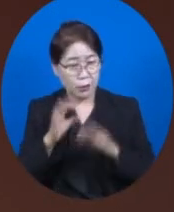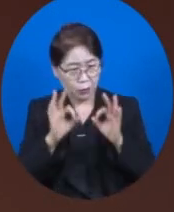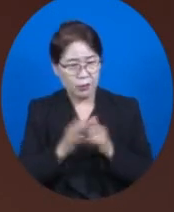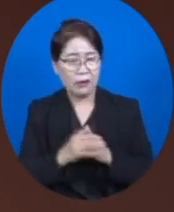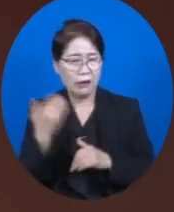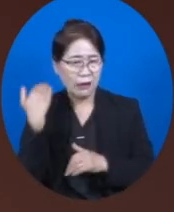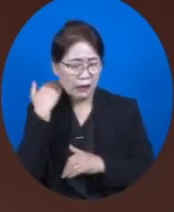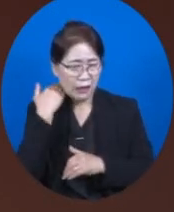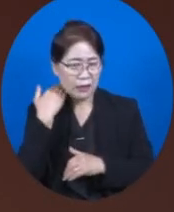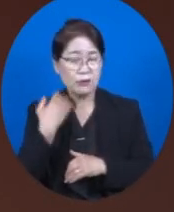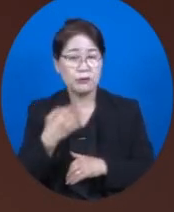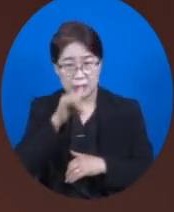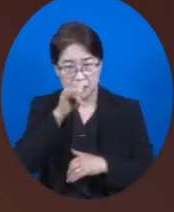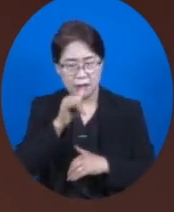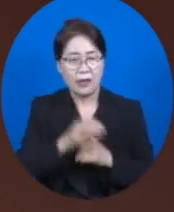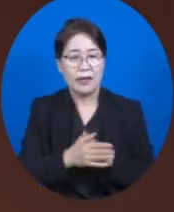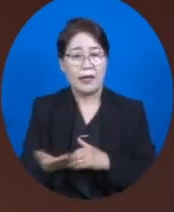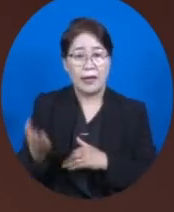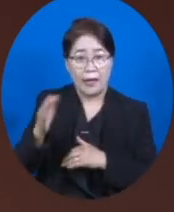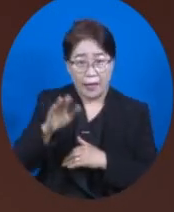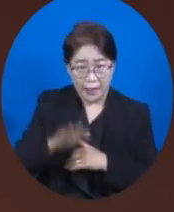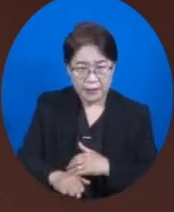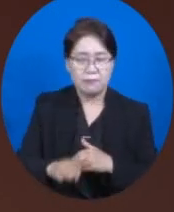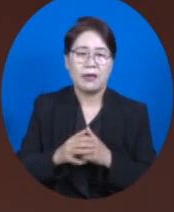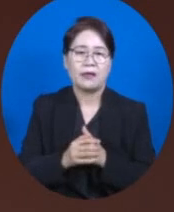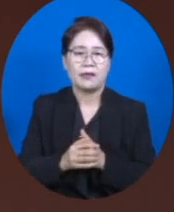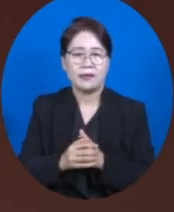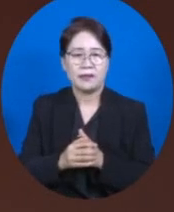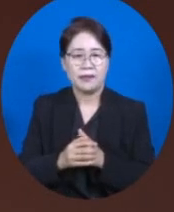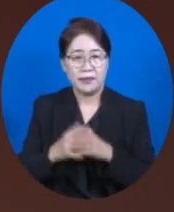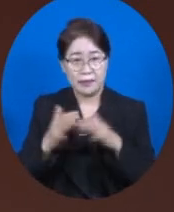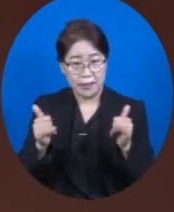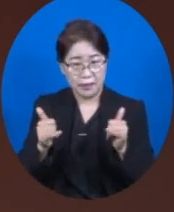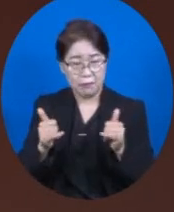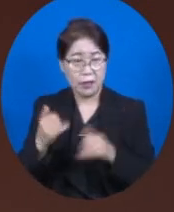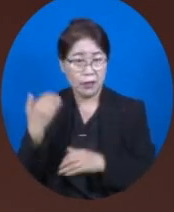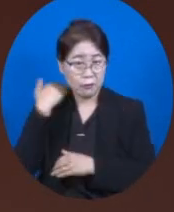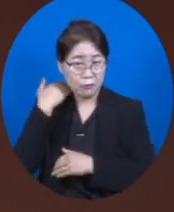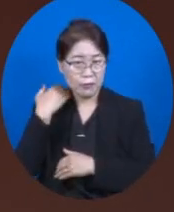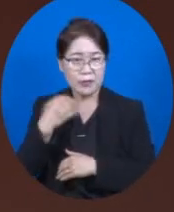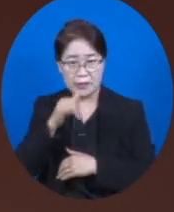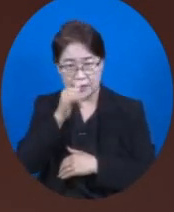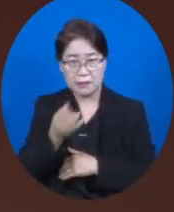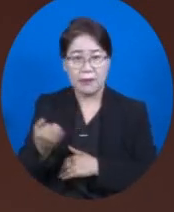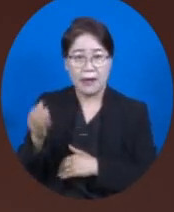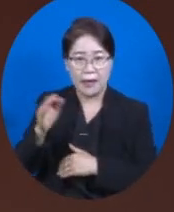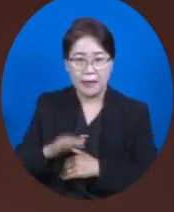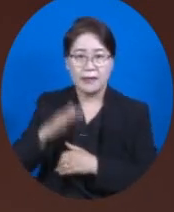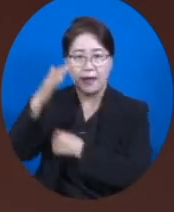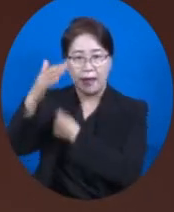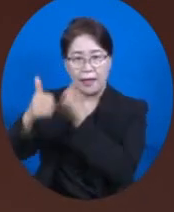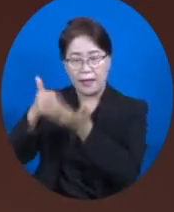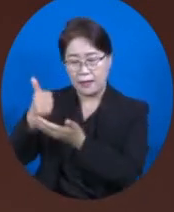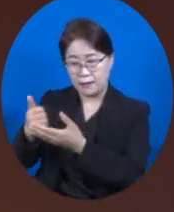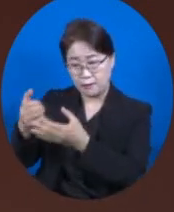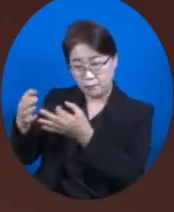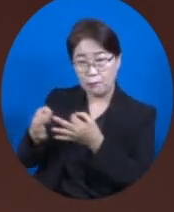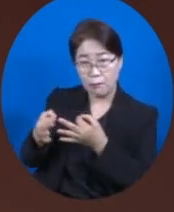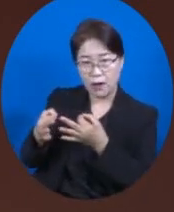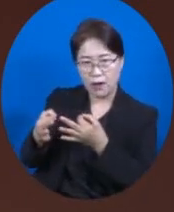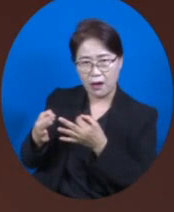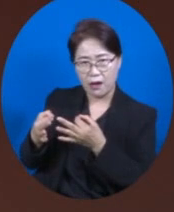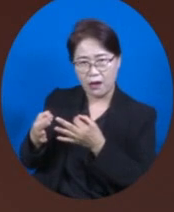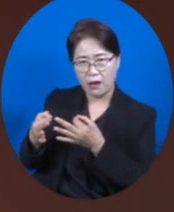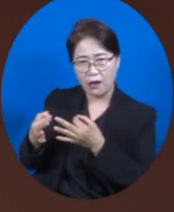마찬가지예요 그런데 우리 인간들에게는 사각지대가 있지만 하나님의 눈에는